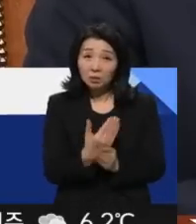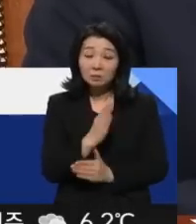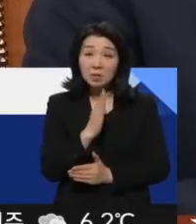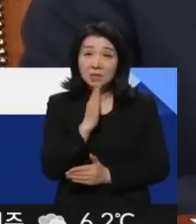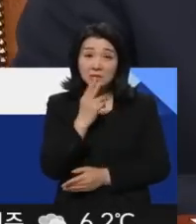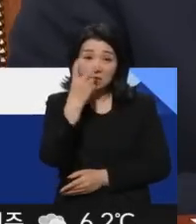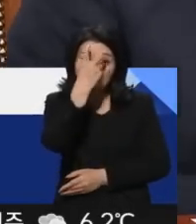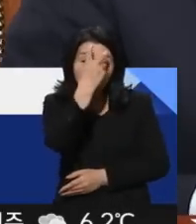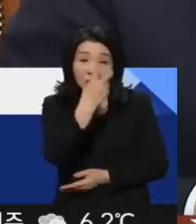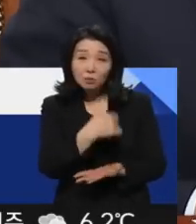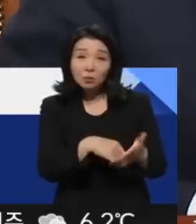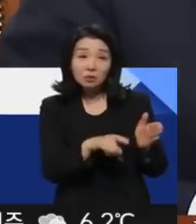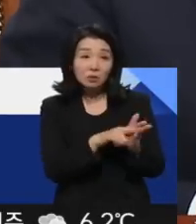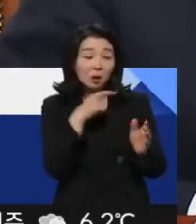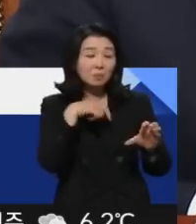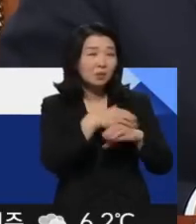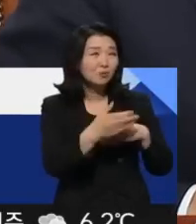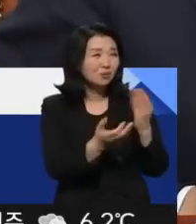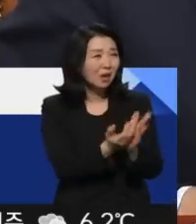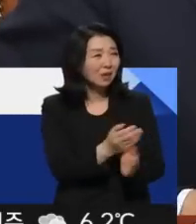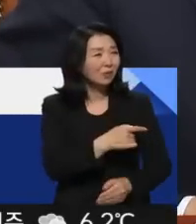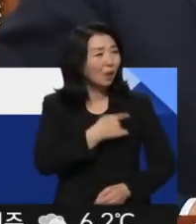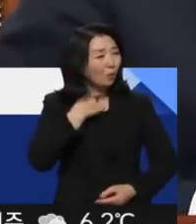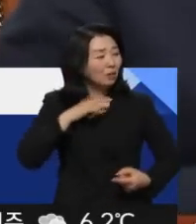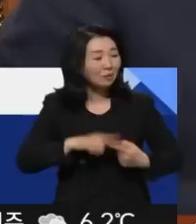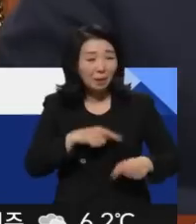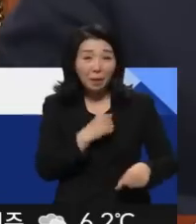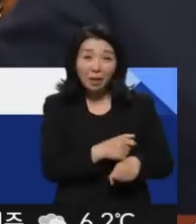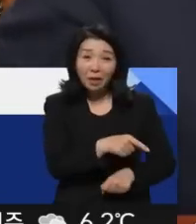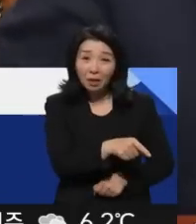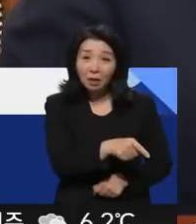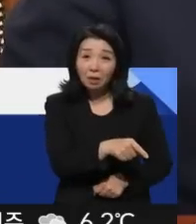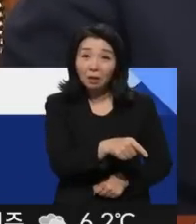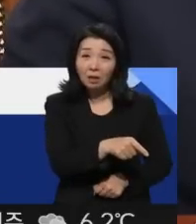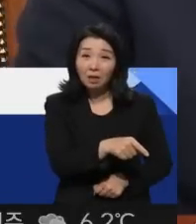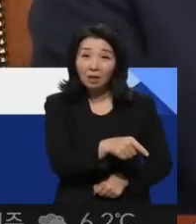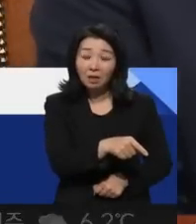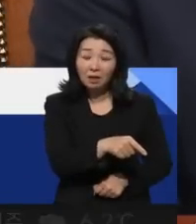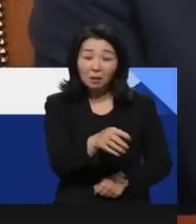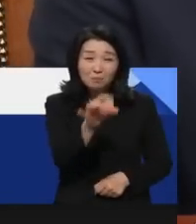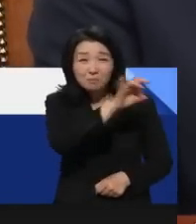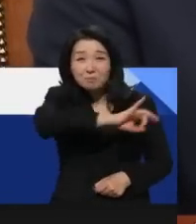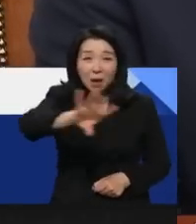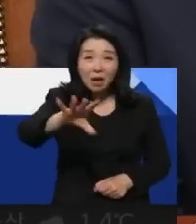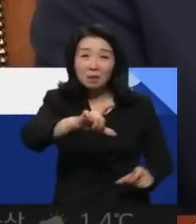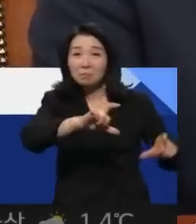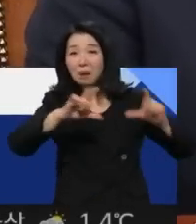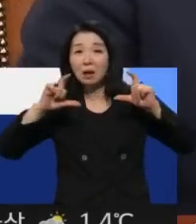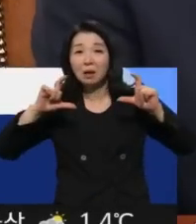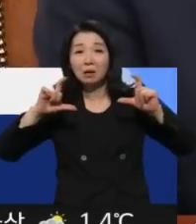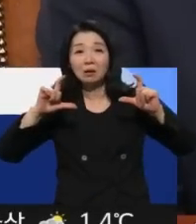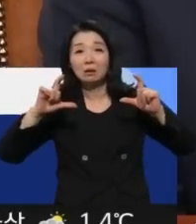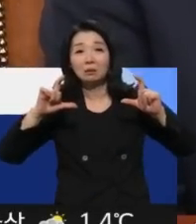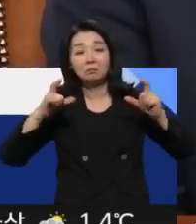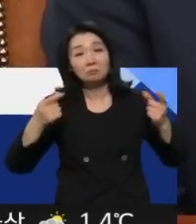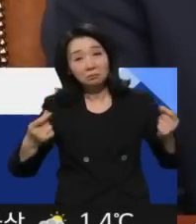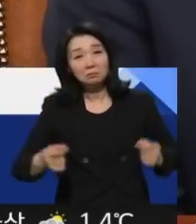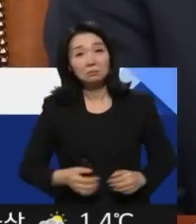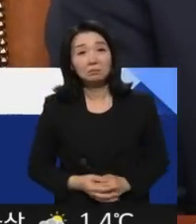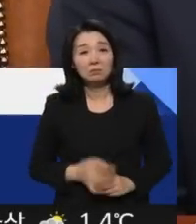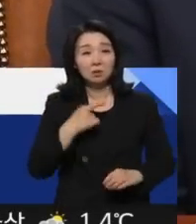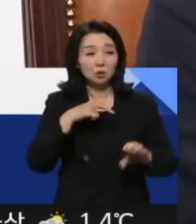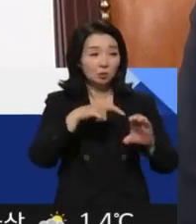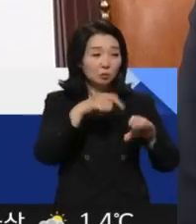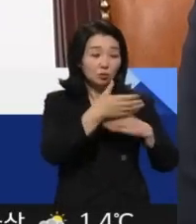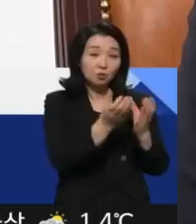진상규명을 민주당 입맛대로 하겠다는 일방통행식 선전포고의 다름 아닙니다. 민주당의 관심은